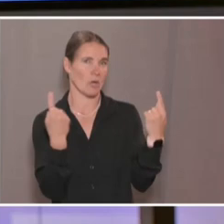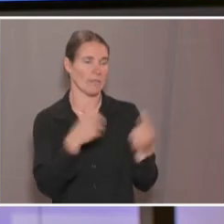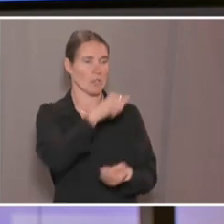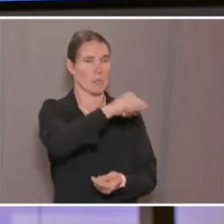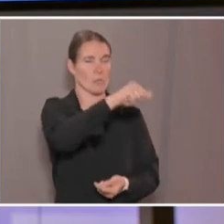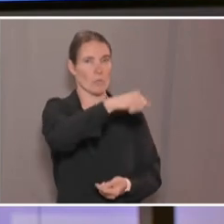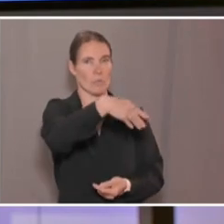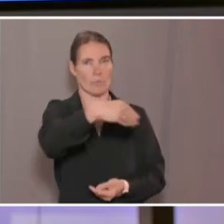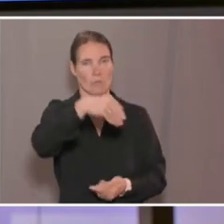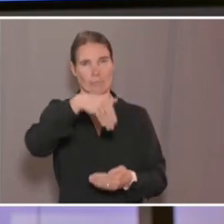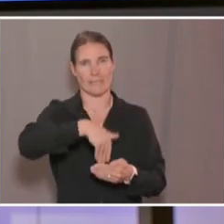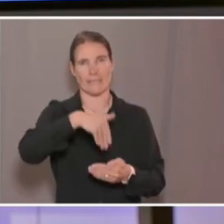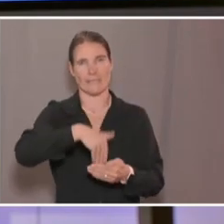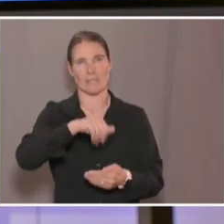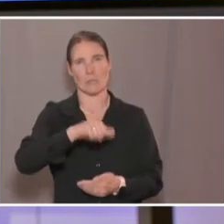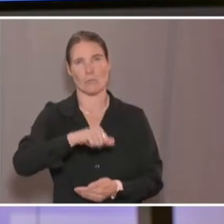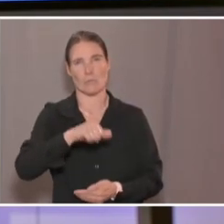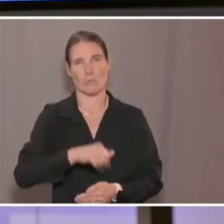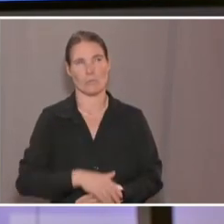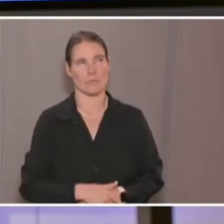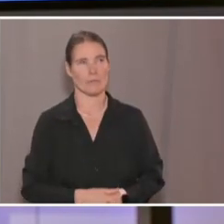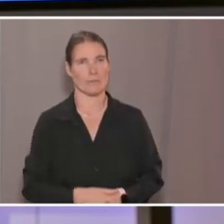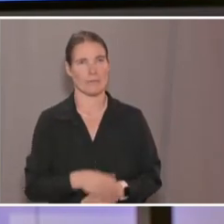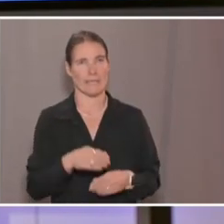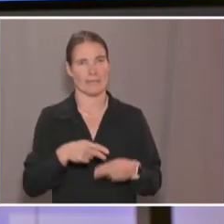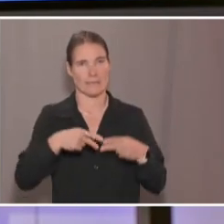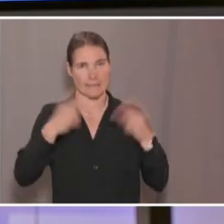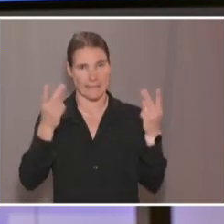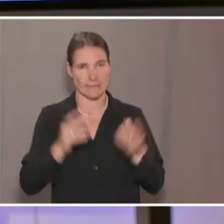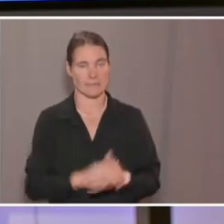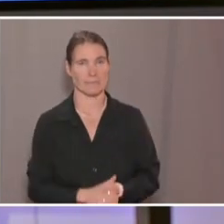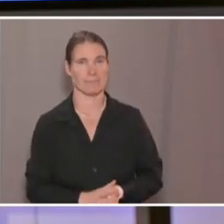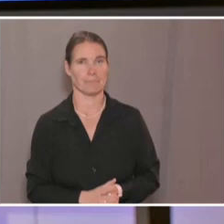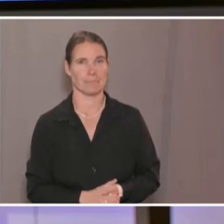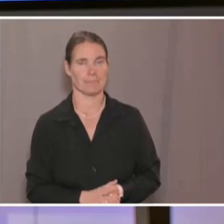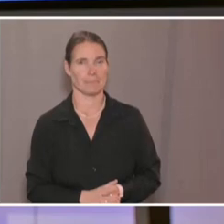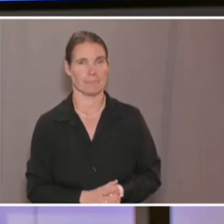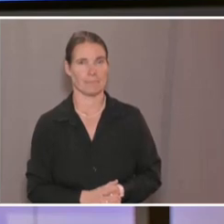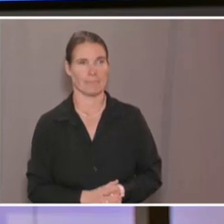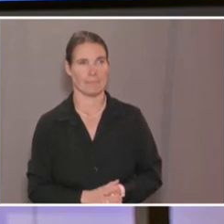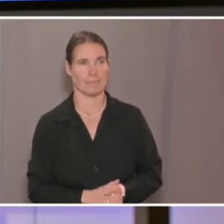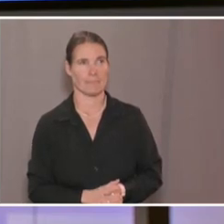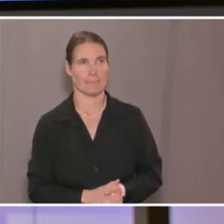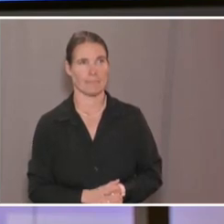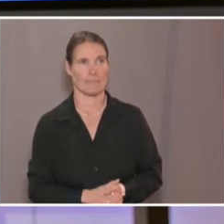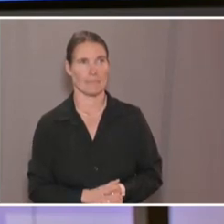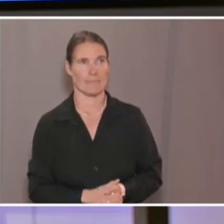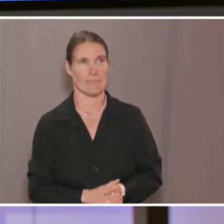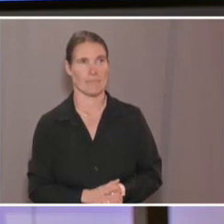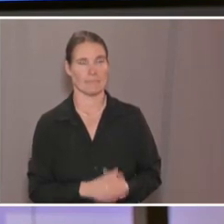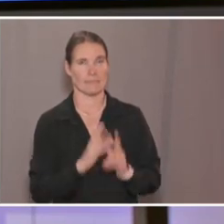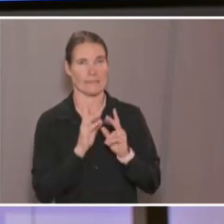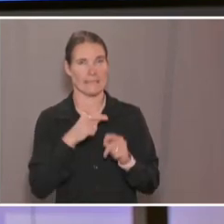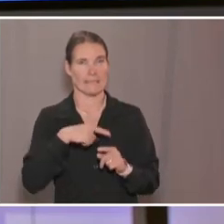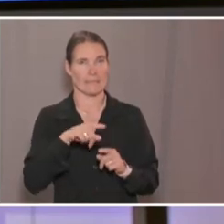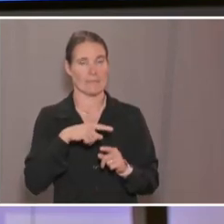und in der Tüte ist ein natürlich alkoholfreier Sekt, aber ein Sekt. Wir wollen mit Ihnen einen anstoßen, nicht sofort. Sie haben gleich